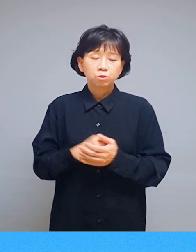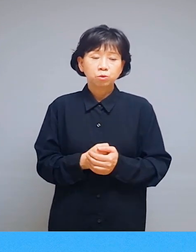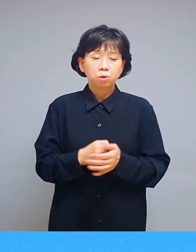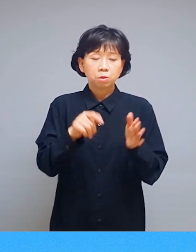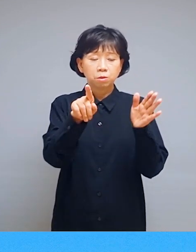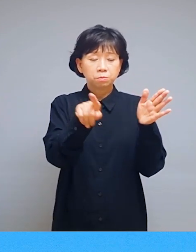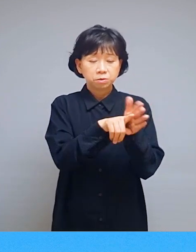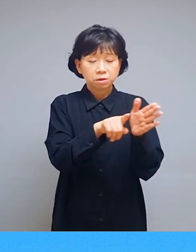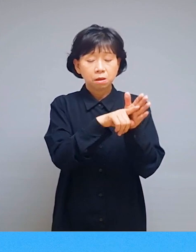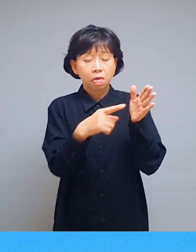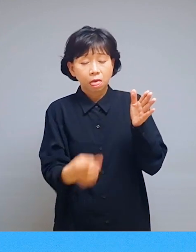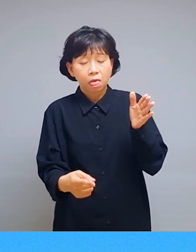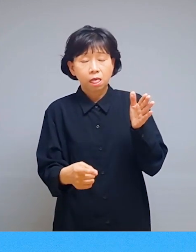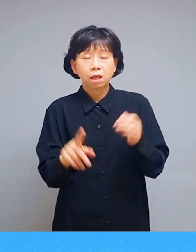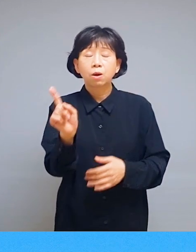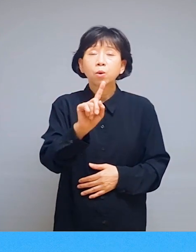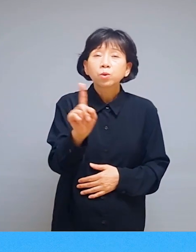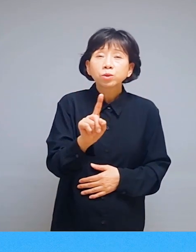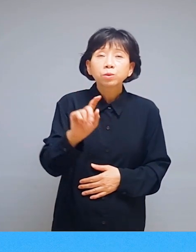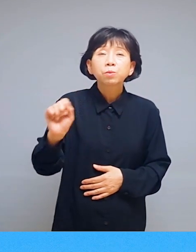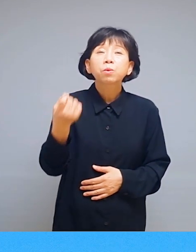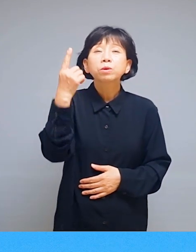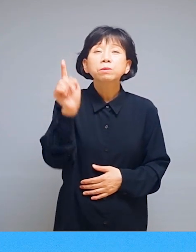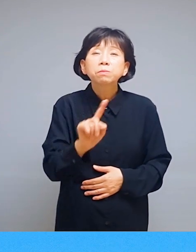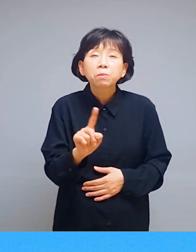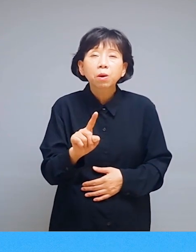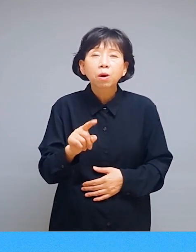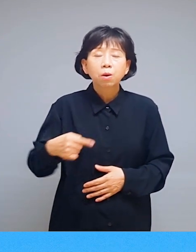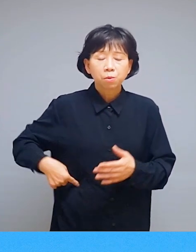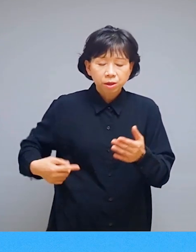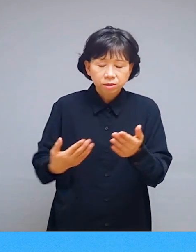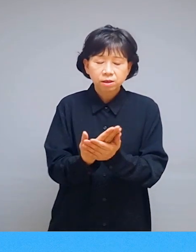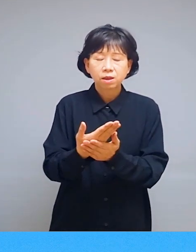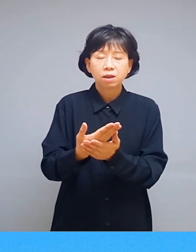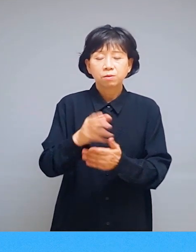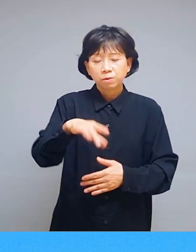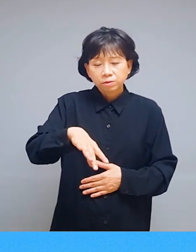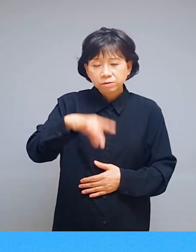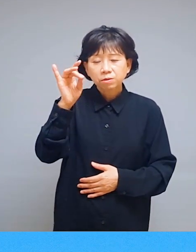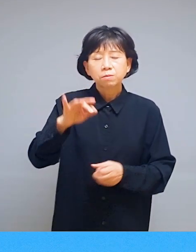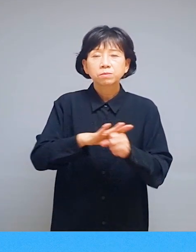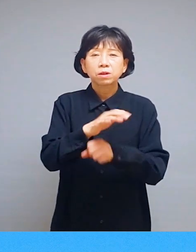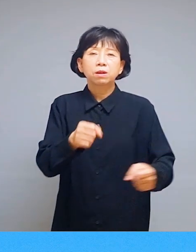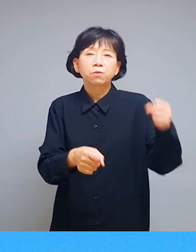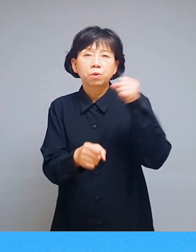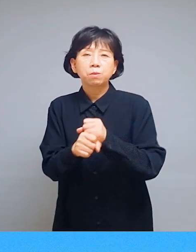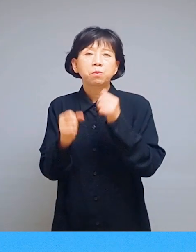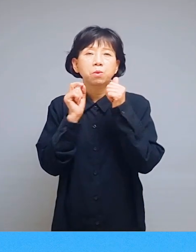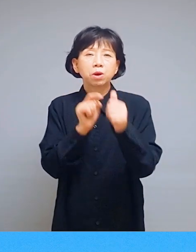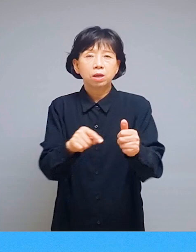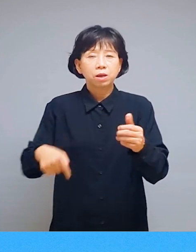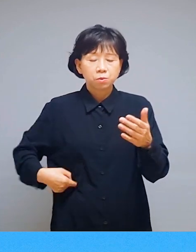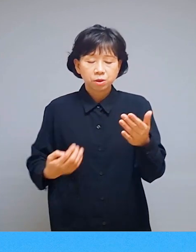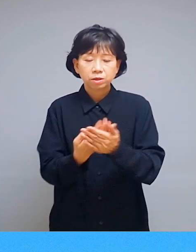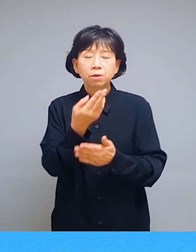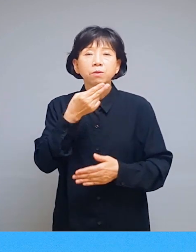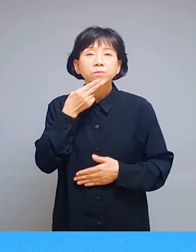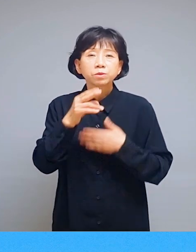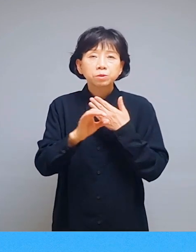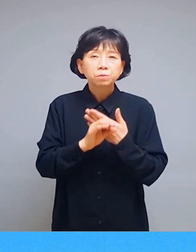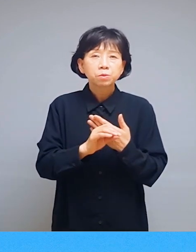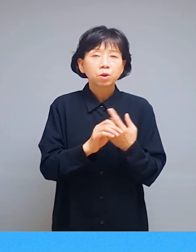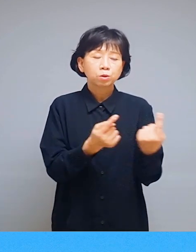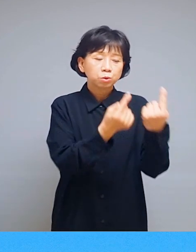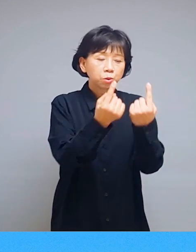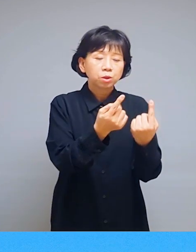떨어졌는지를 생각하고 회개하여 처음 행위를 가지라. 만일 그리하지 아니하고 회개하지 아니하면 내가 내게 가서 내